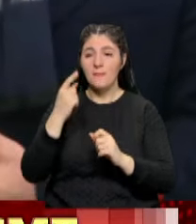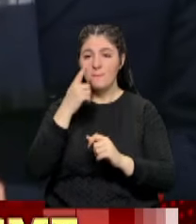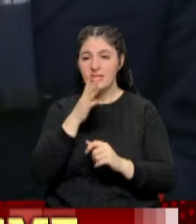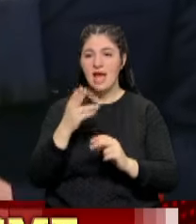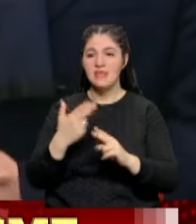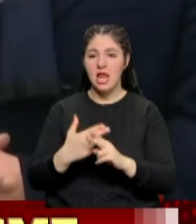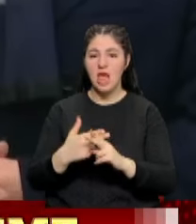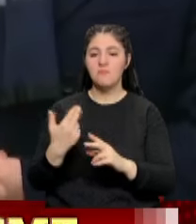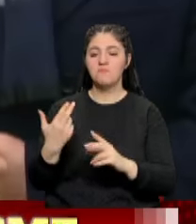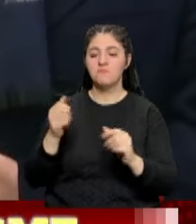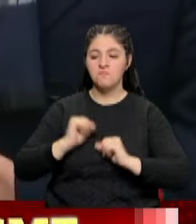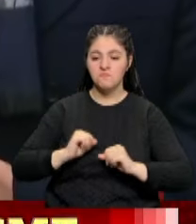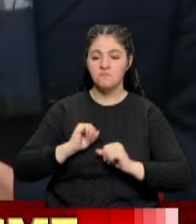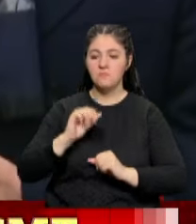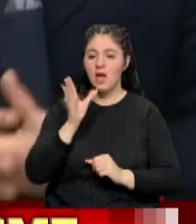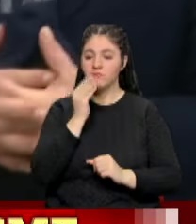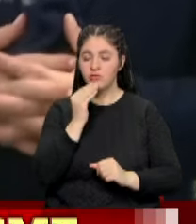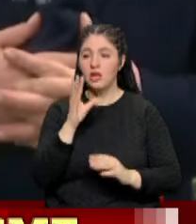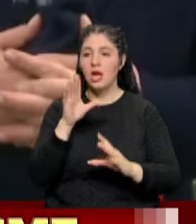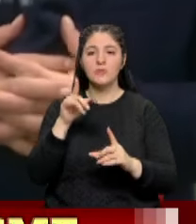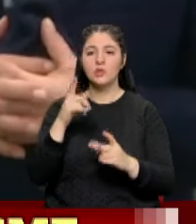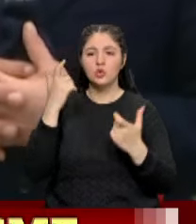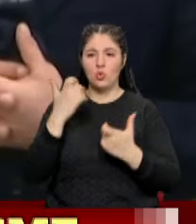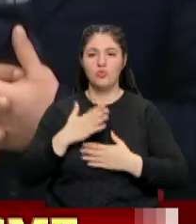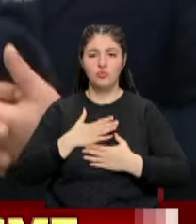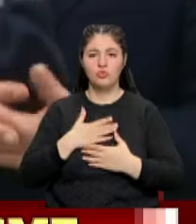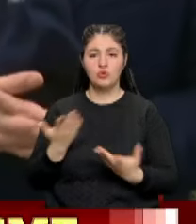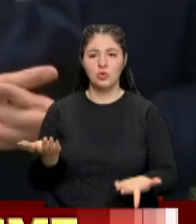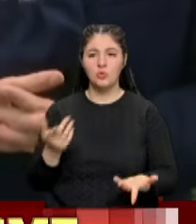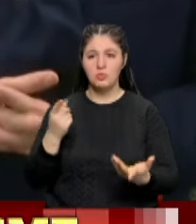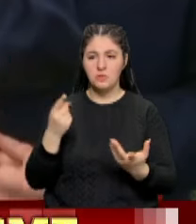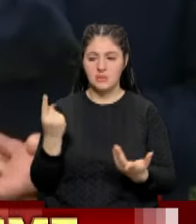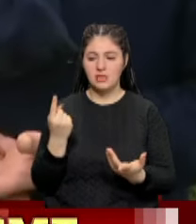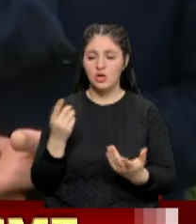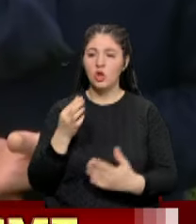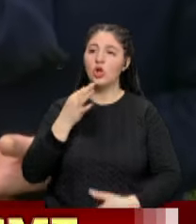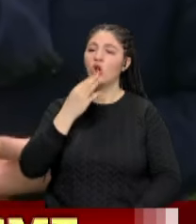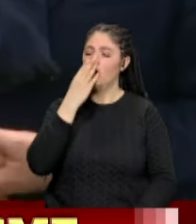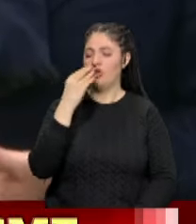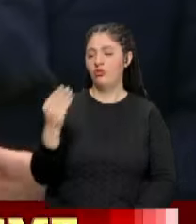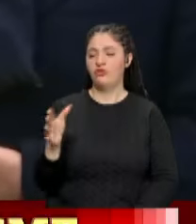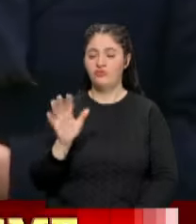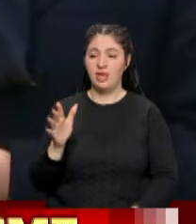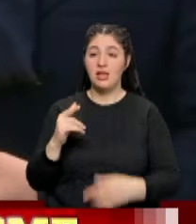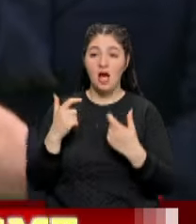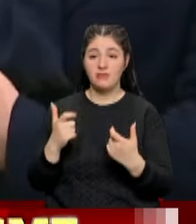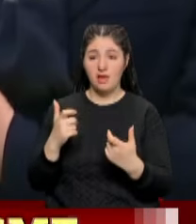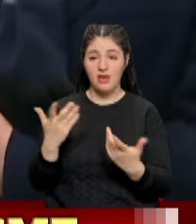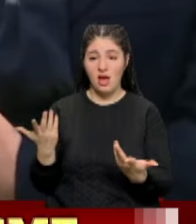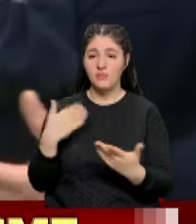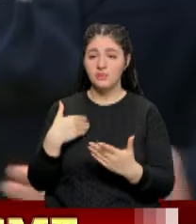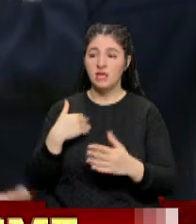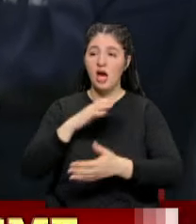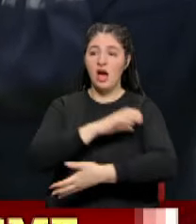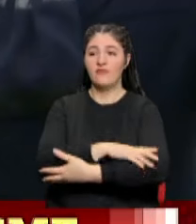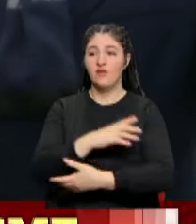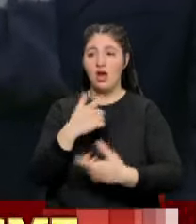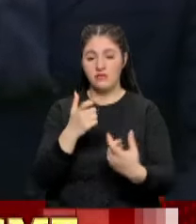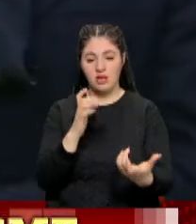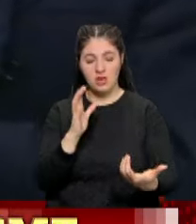deneyimi, becerisi, bu ne biliyor musunuz? Sorumluluğumuz. Yani bu bir lütuf değil, yani Hatay'a, bizi AFAD